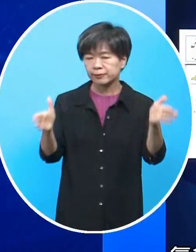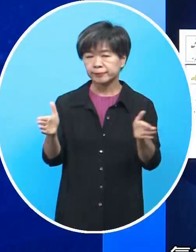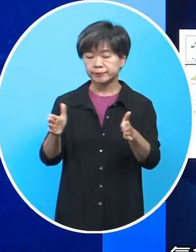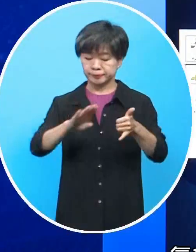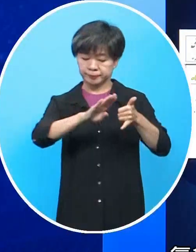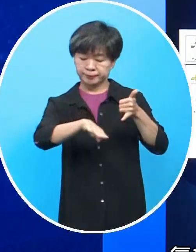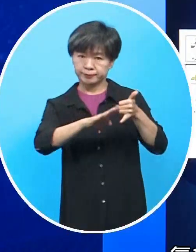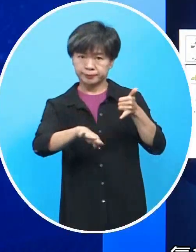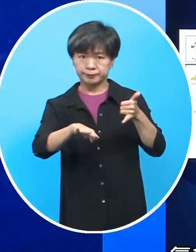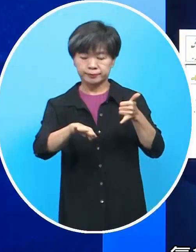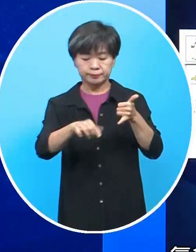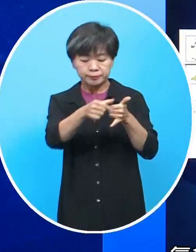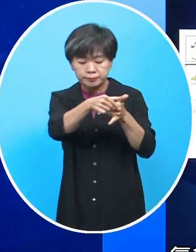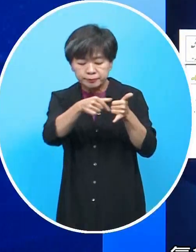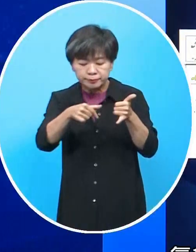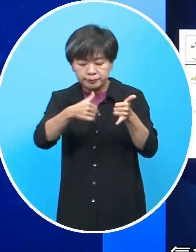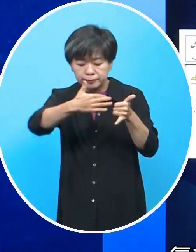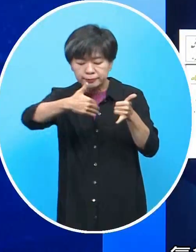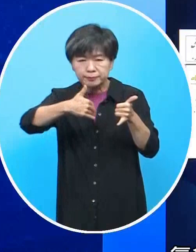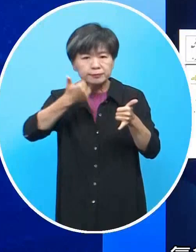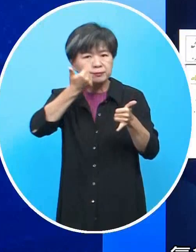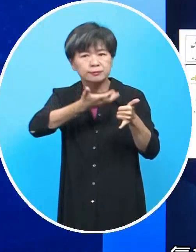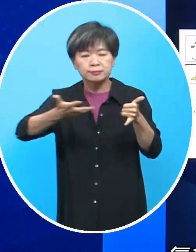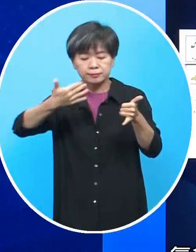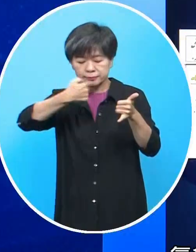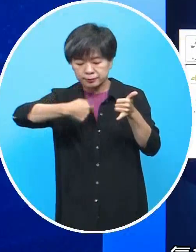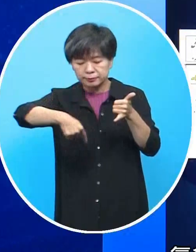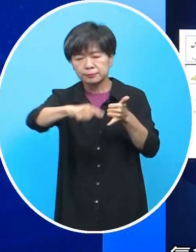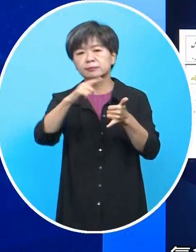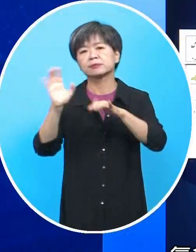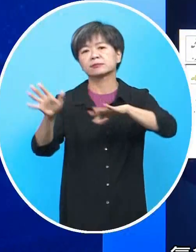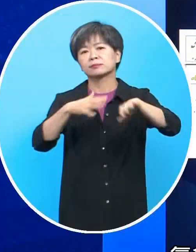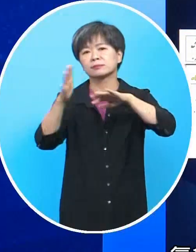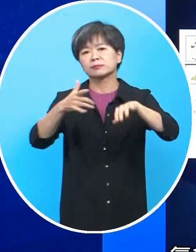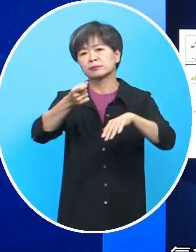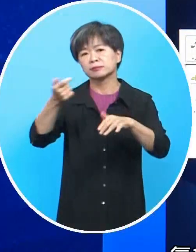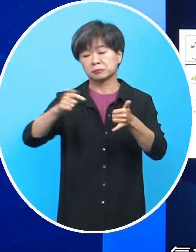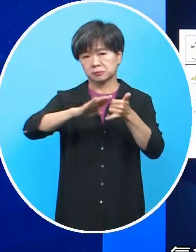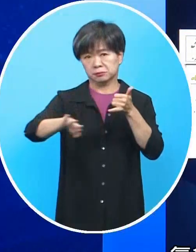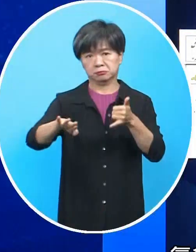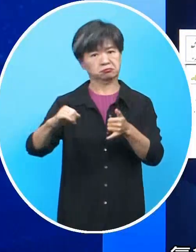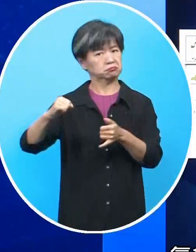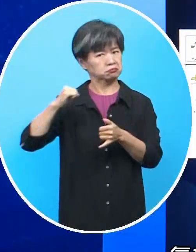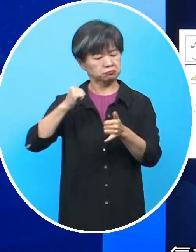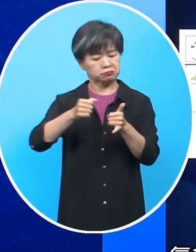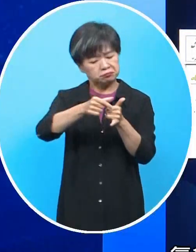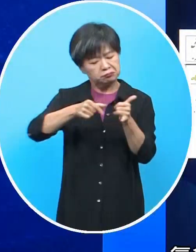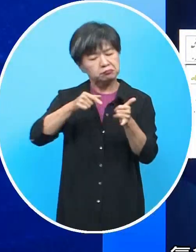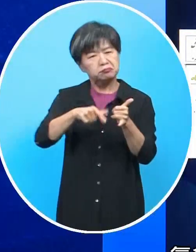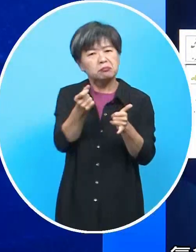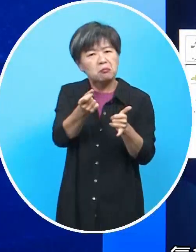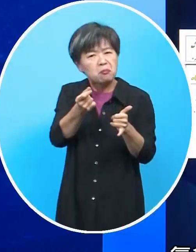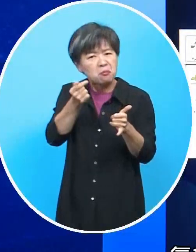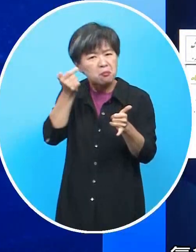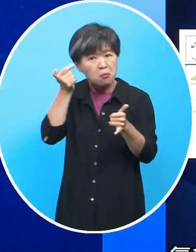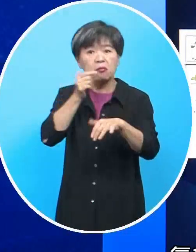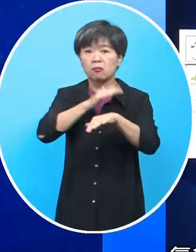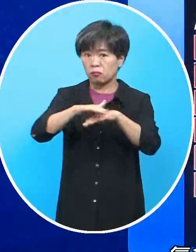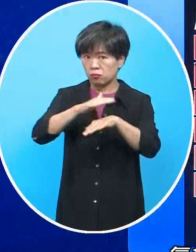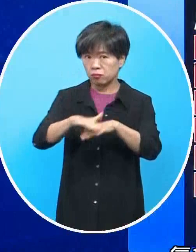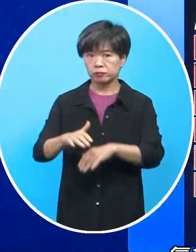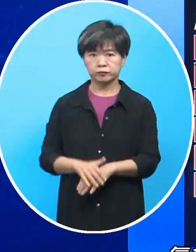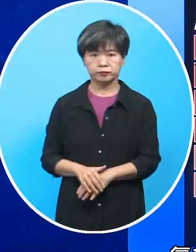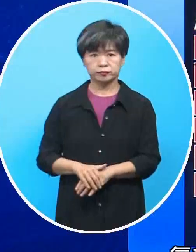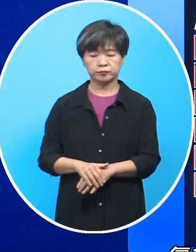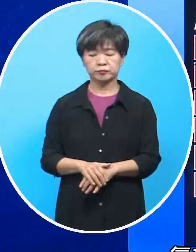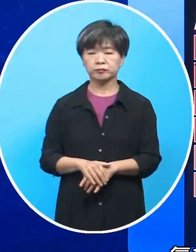部甚至到中部沿海这边也会逐渐的起风，南部的风还是会偏强，中部的风也会增加。所以呢，在